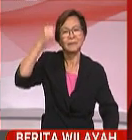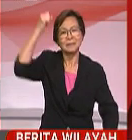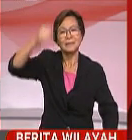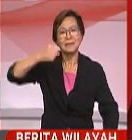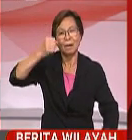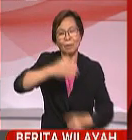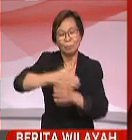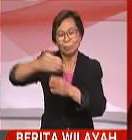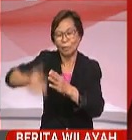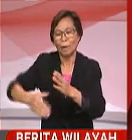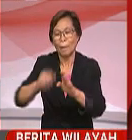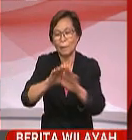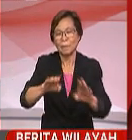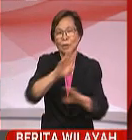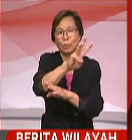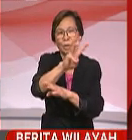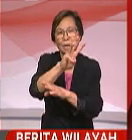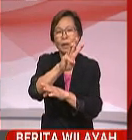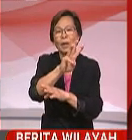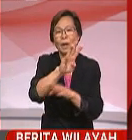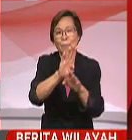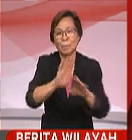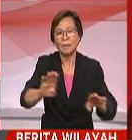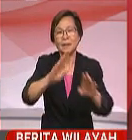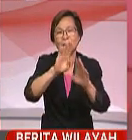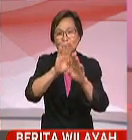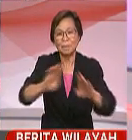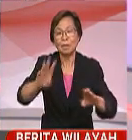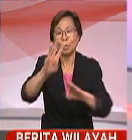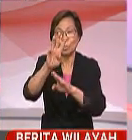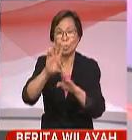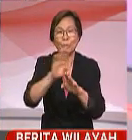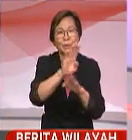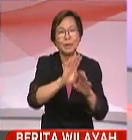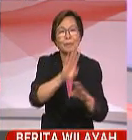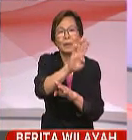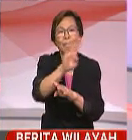sekian dahulu perkembangan berita wilayah dari Sarawak. Kita bersama Miza di Angkasa Puri. Silakan, Miza.